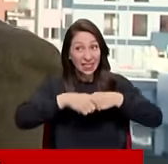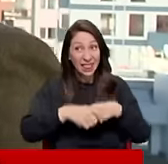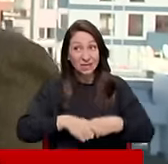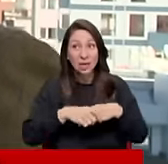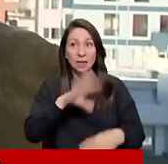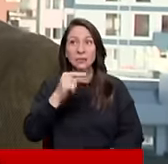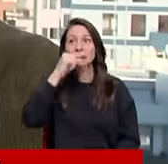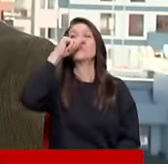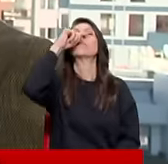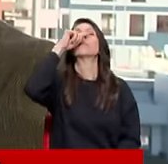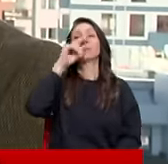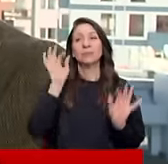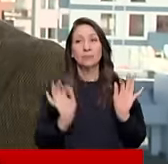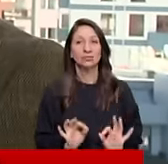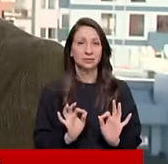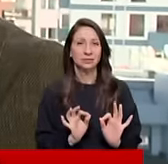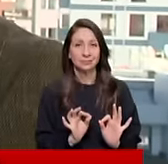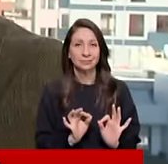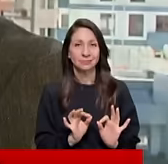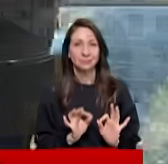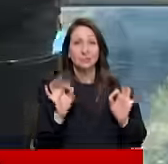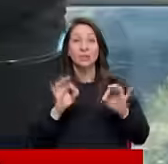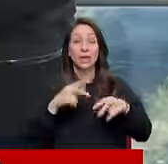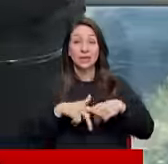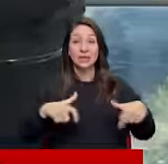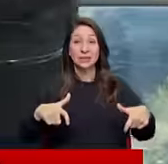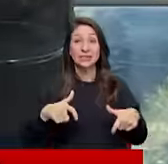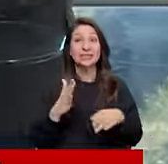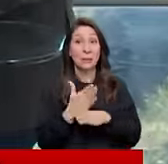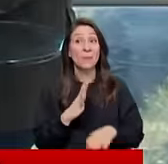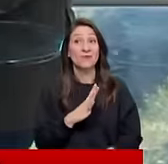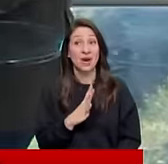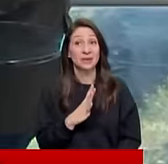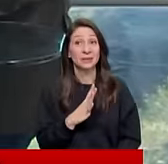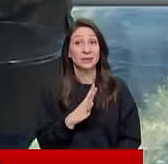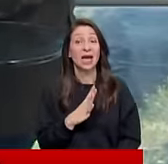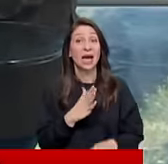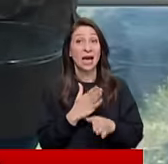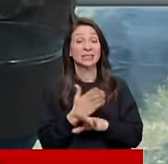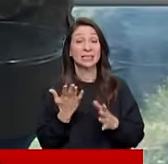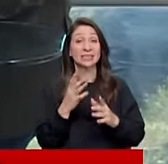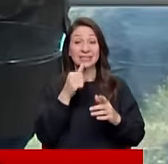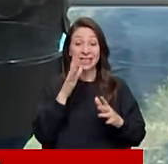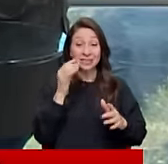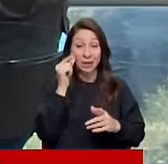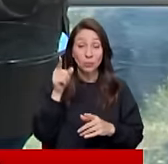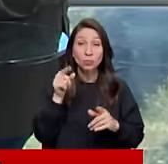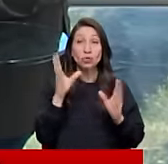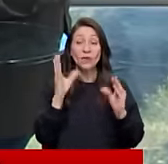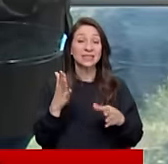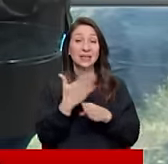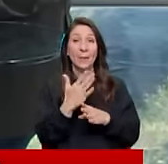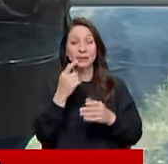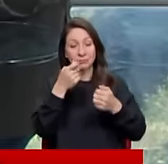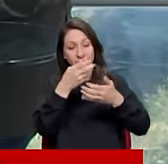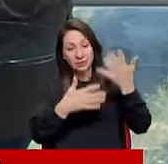hepsi kibir abidelerine dönüştüler. Bugünkü başlığımız sebebi var. Aslında Deniz Zeyrek burada pek çok sebebi